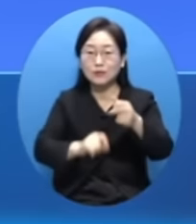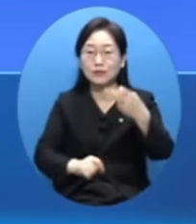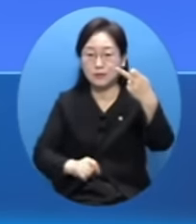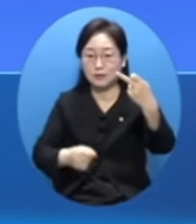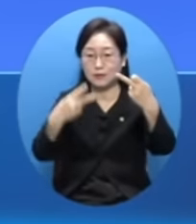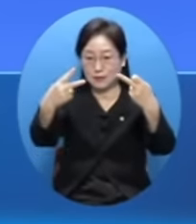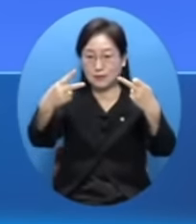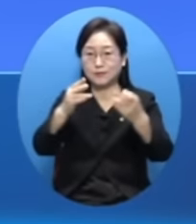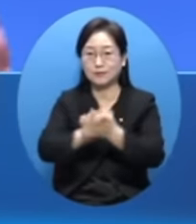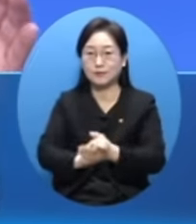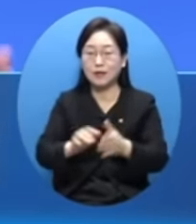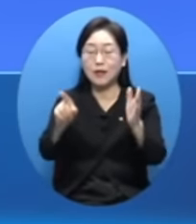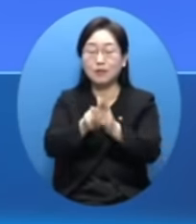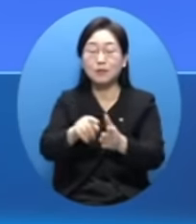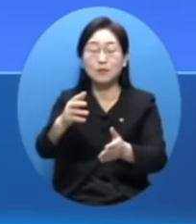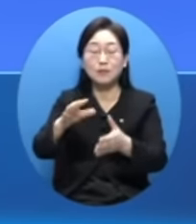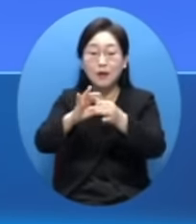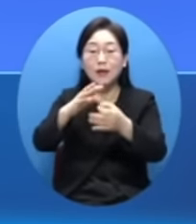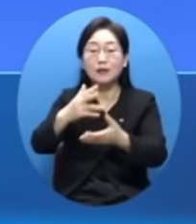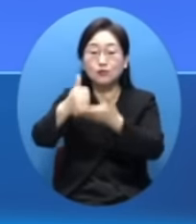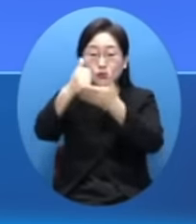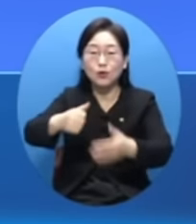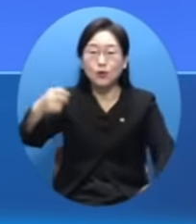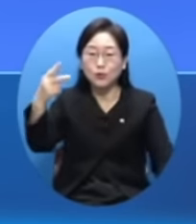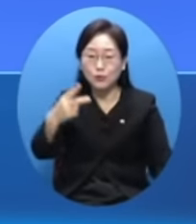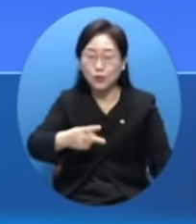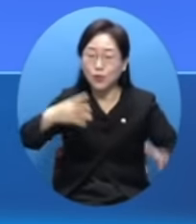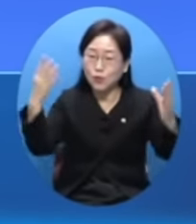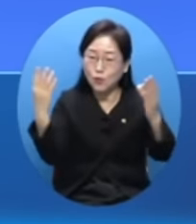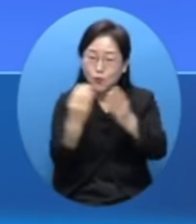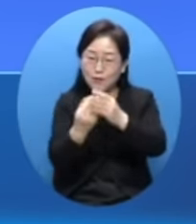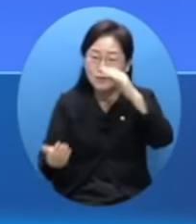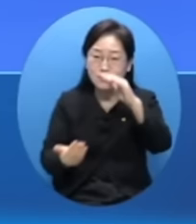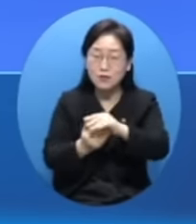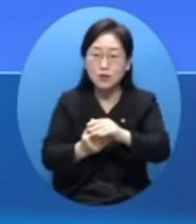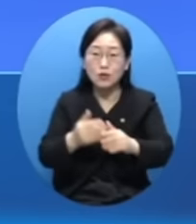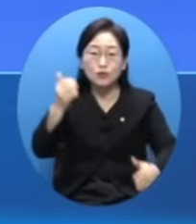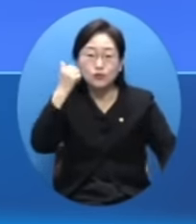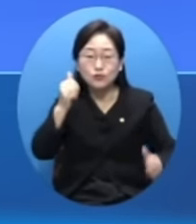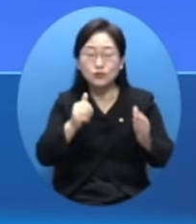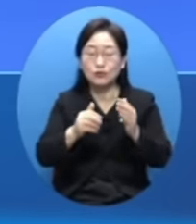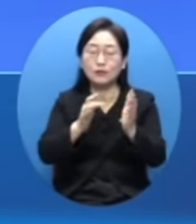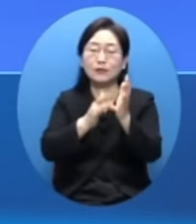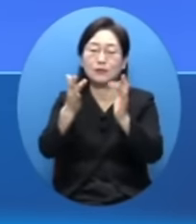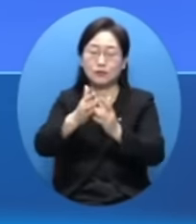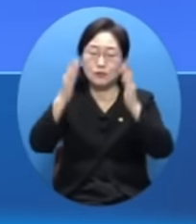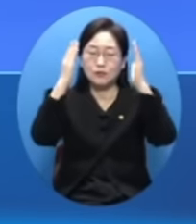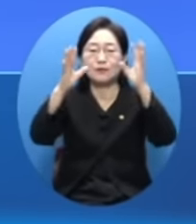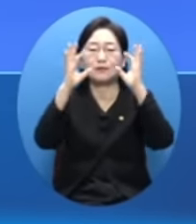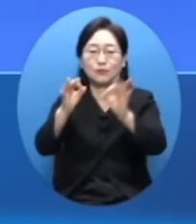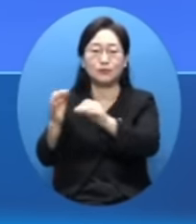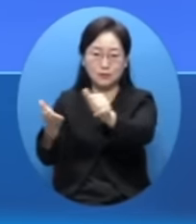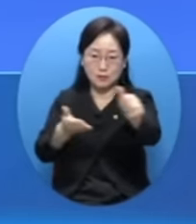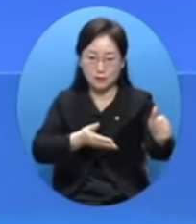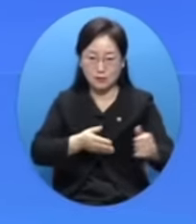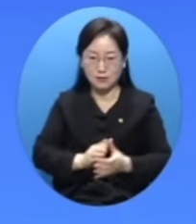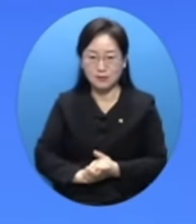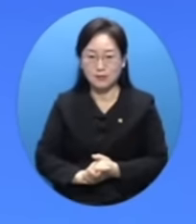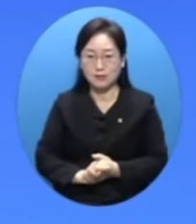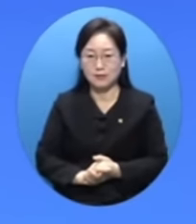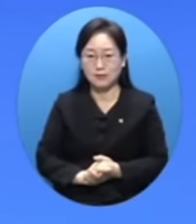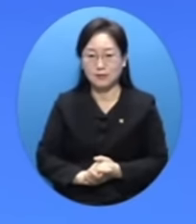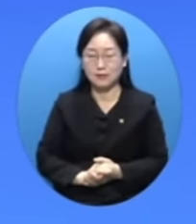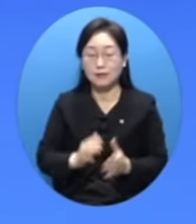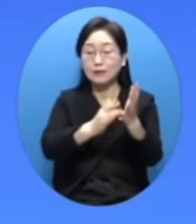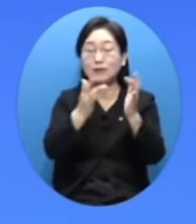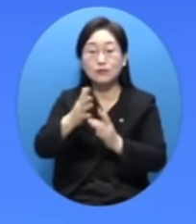2절을 말씀합니다 믿음의 주여 또 온전하게 하시는인 예수를 바라보자